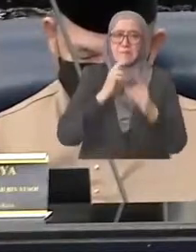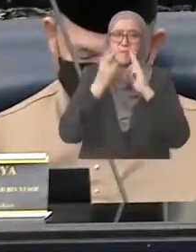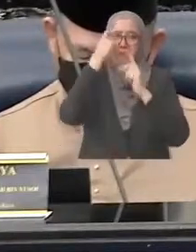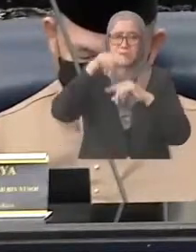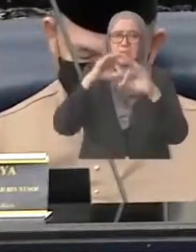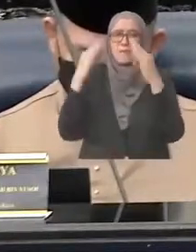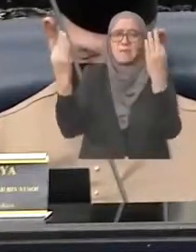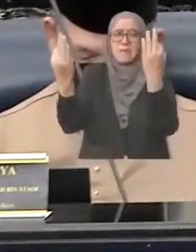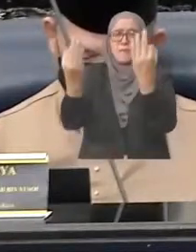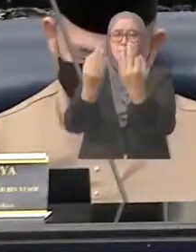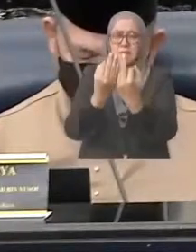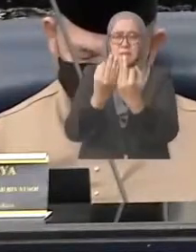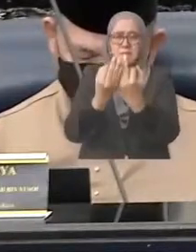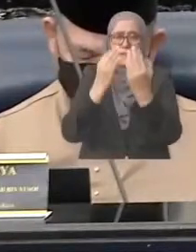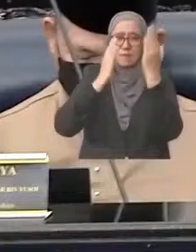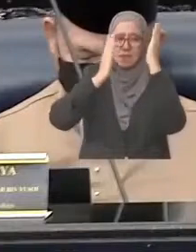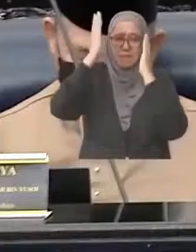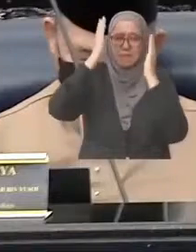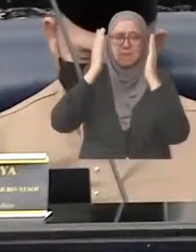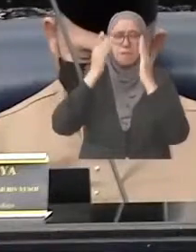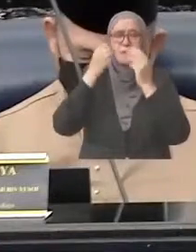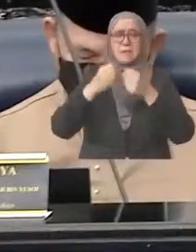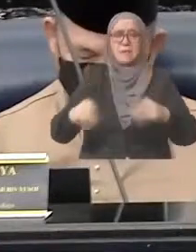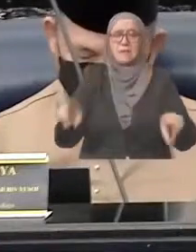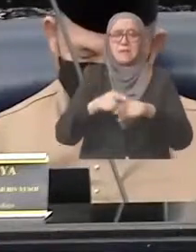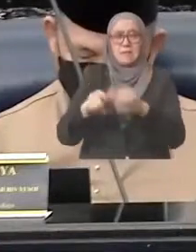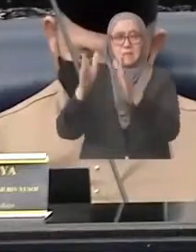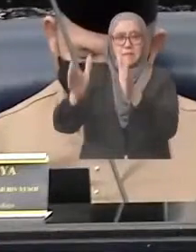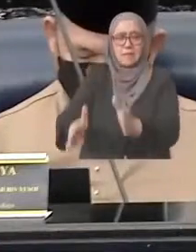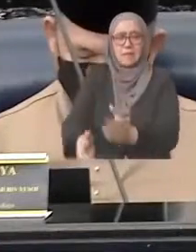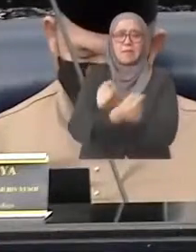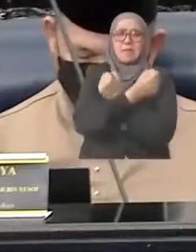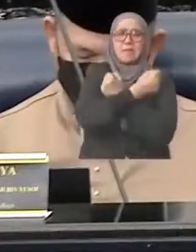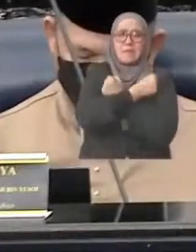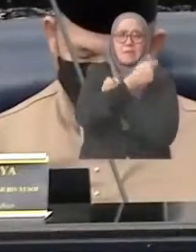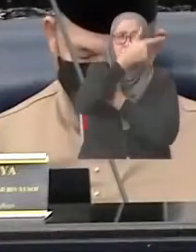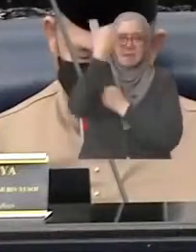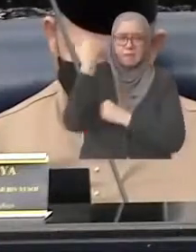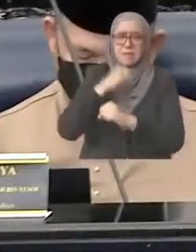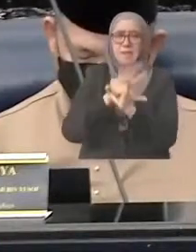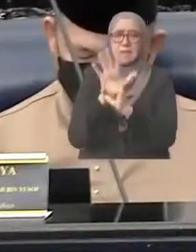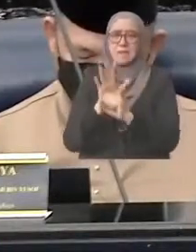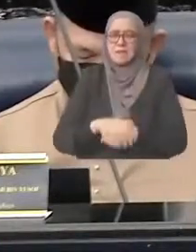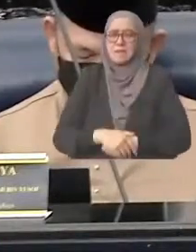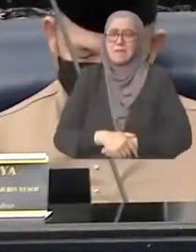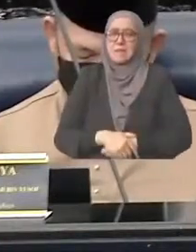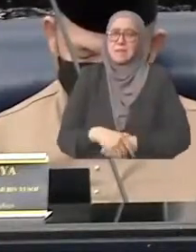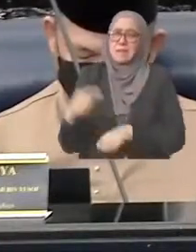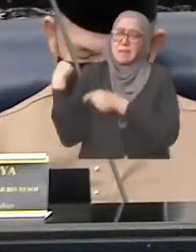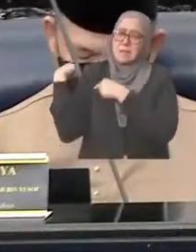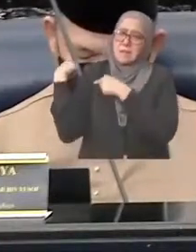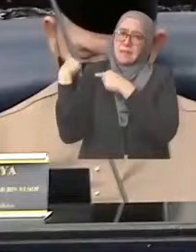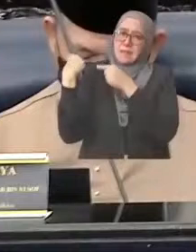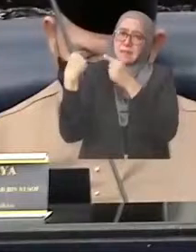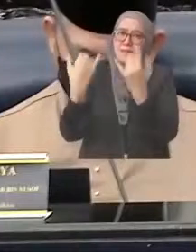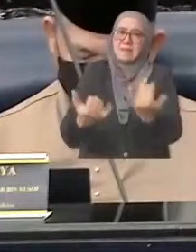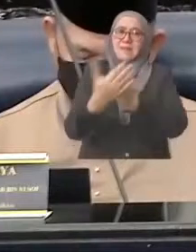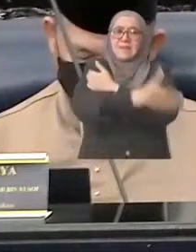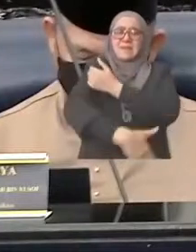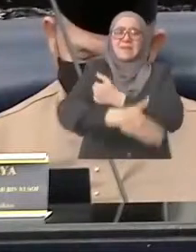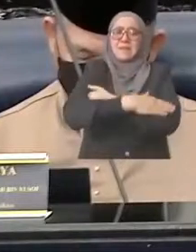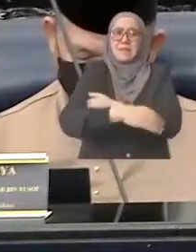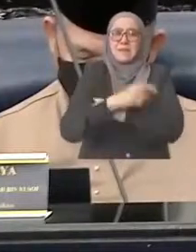virus ini Hai buat kesekian kalinya negara terpaksa mengarungi episode perintah kaulan